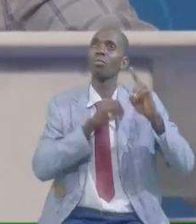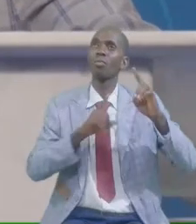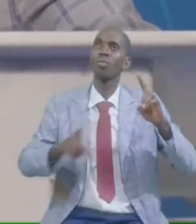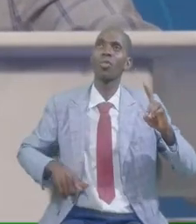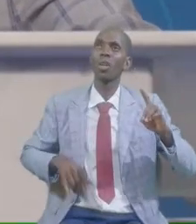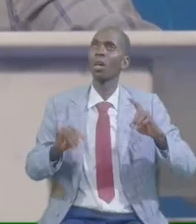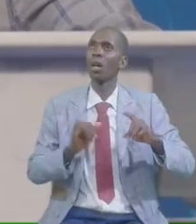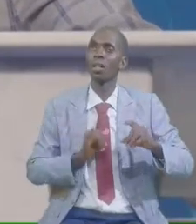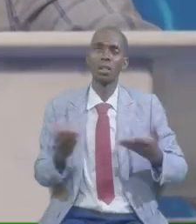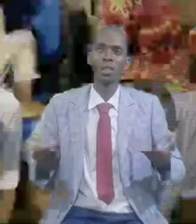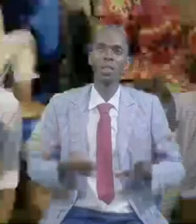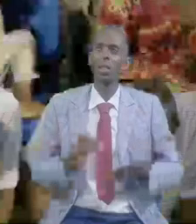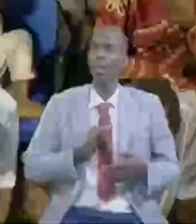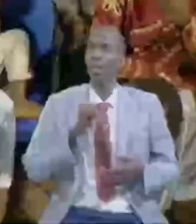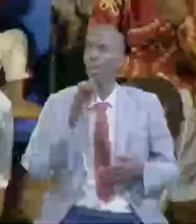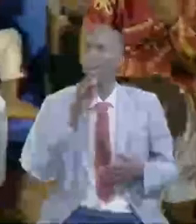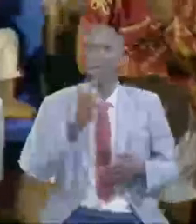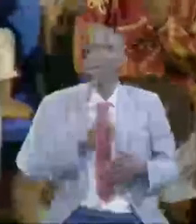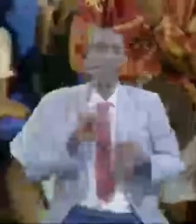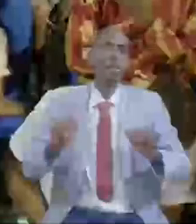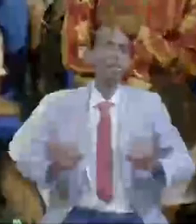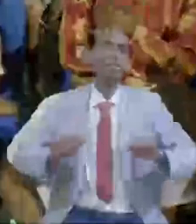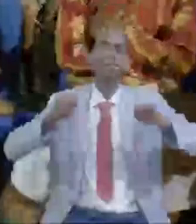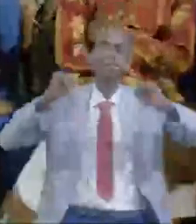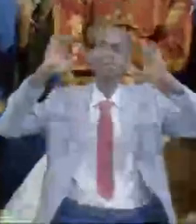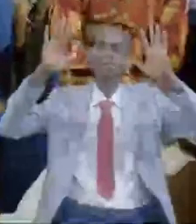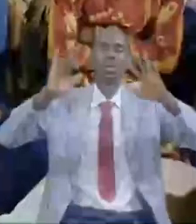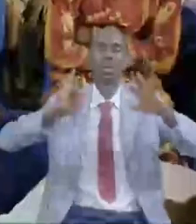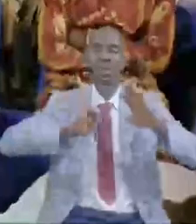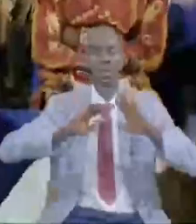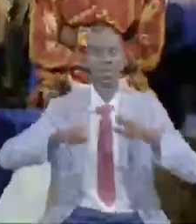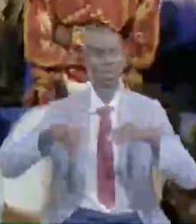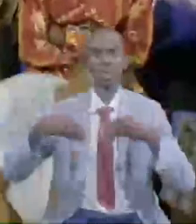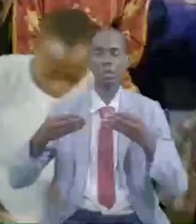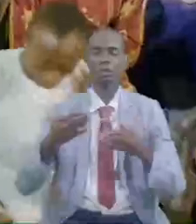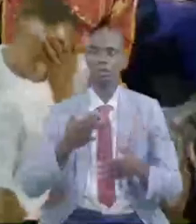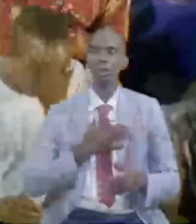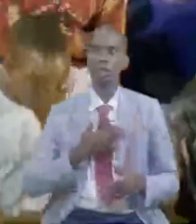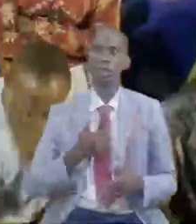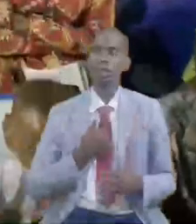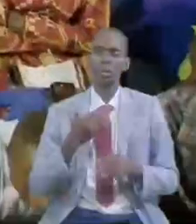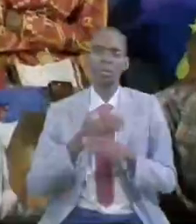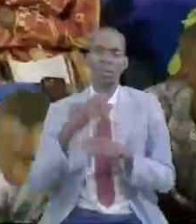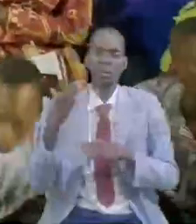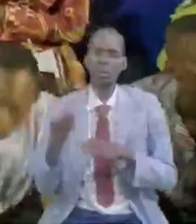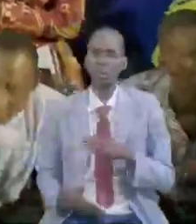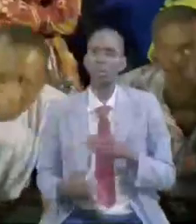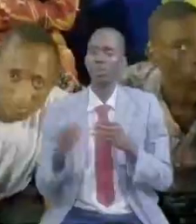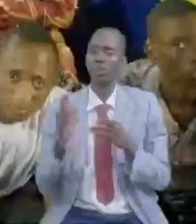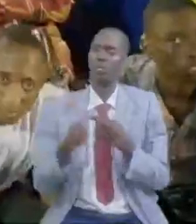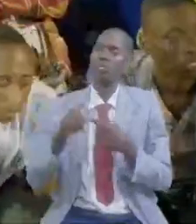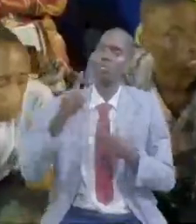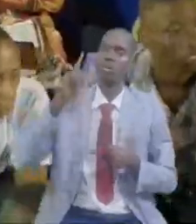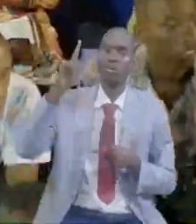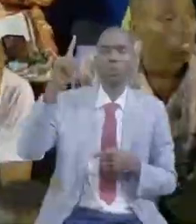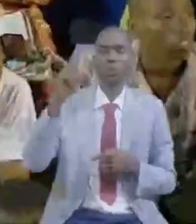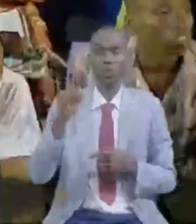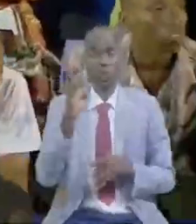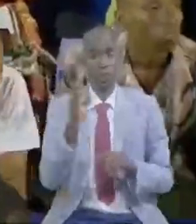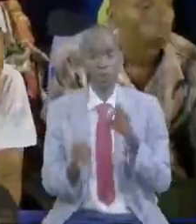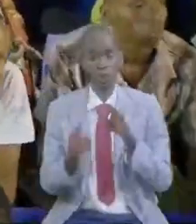me donne à toi complètement, sans réserve, fermement. Et si tu le